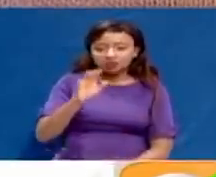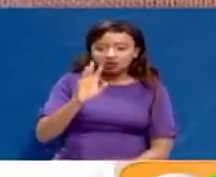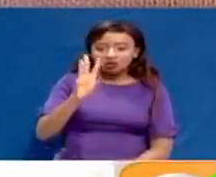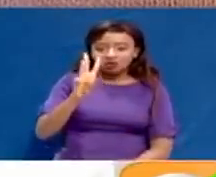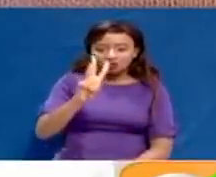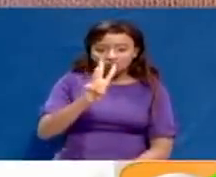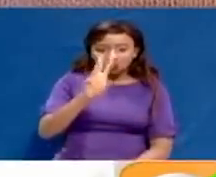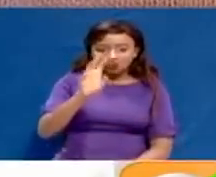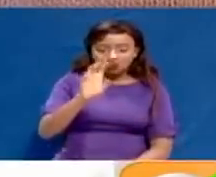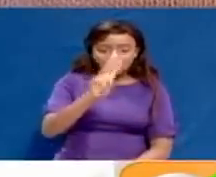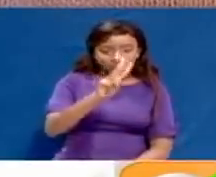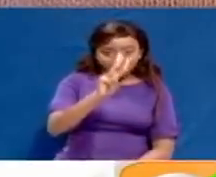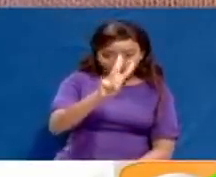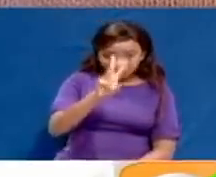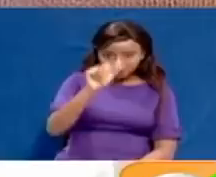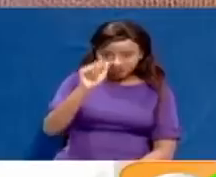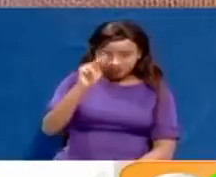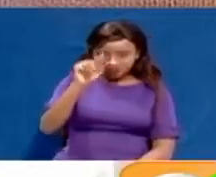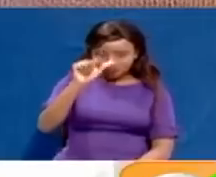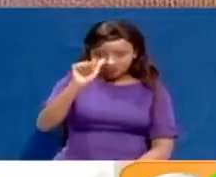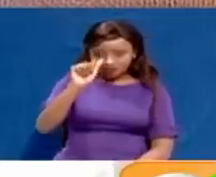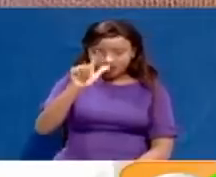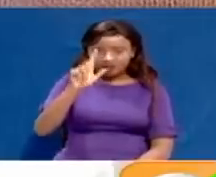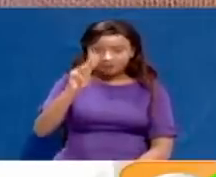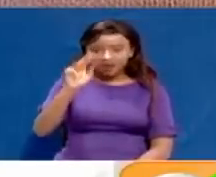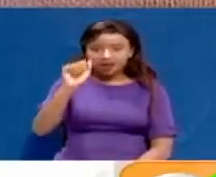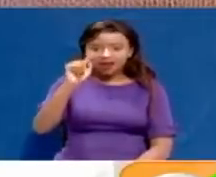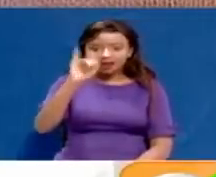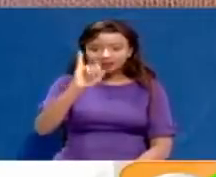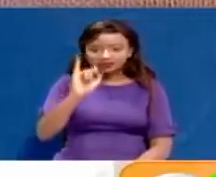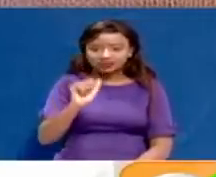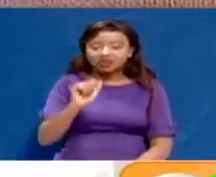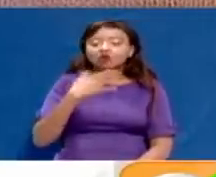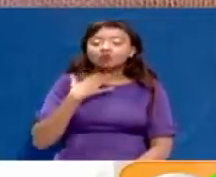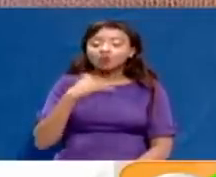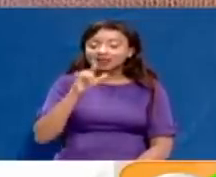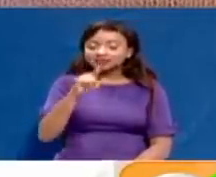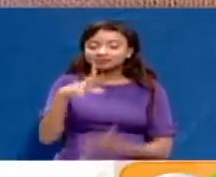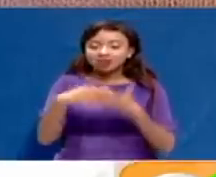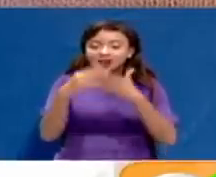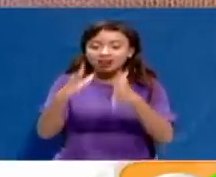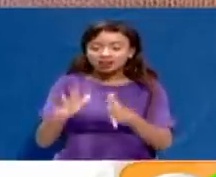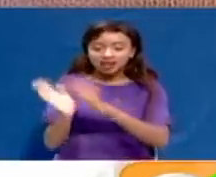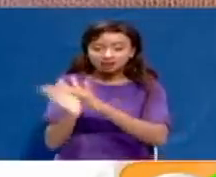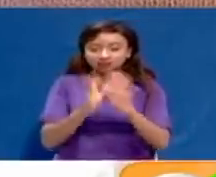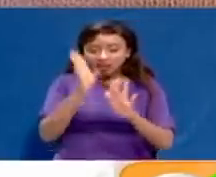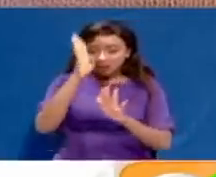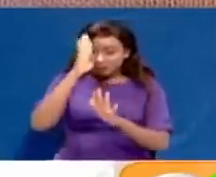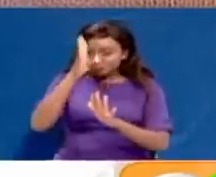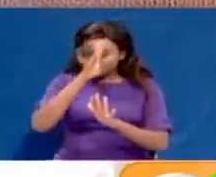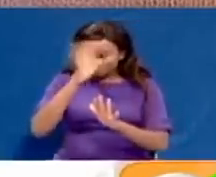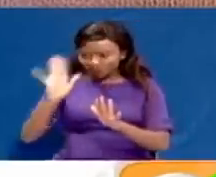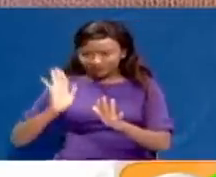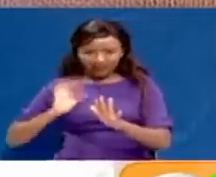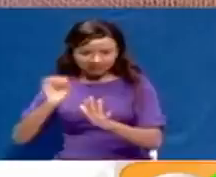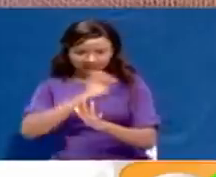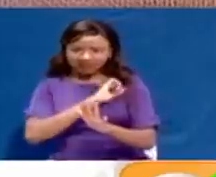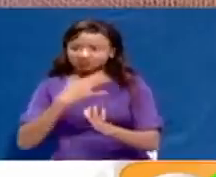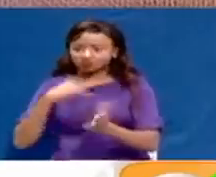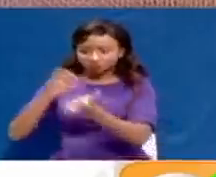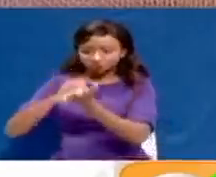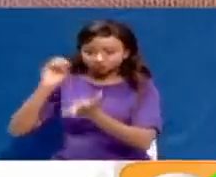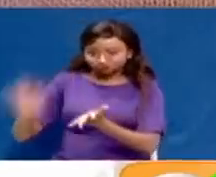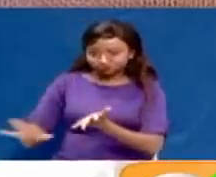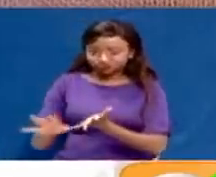Wycliffe Wangamati kumngatua uongozini kinara wa chama hicho ambaye pia ni seneta wa Bungoma Moses Wetangula. Hata hivyo, Wetangula dakika